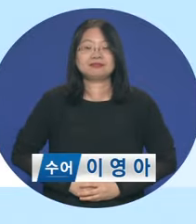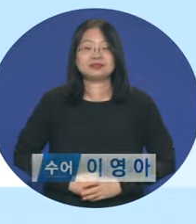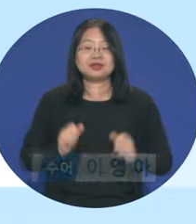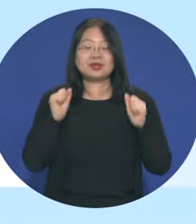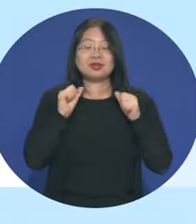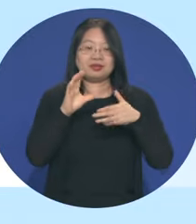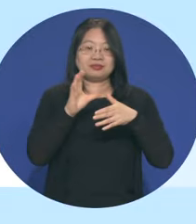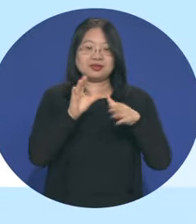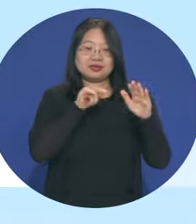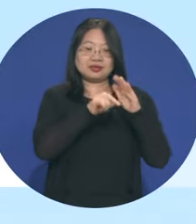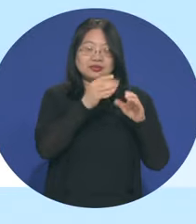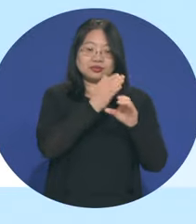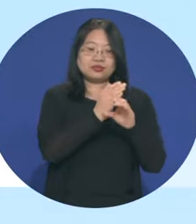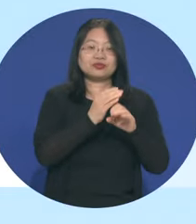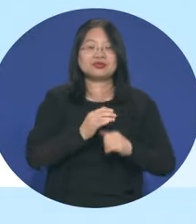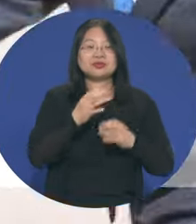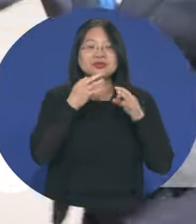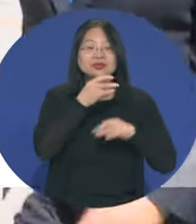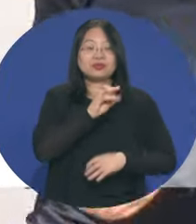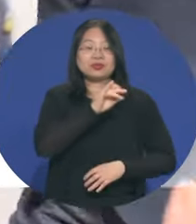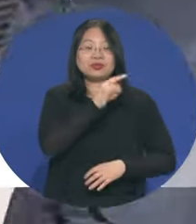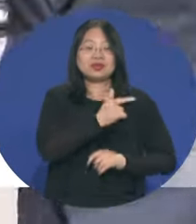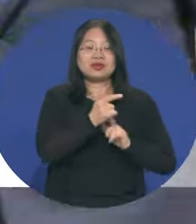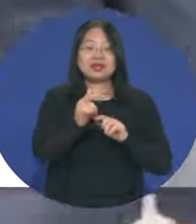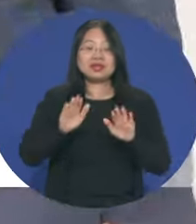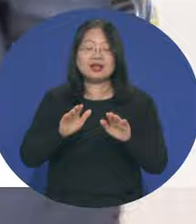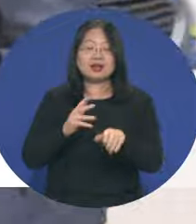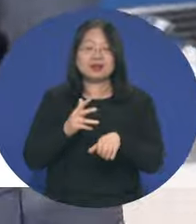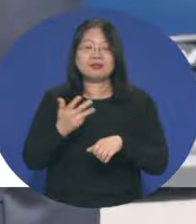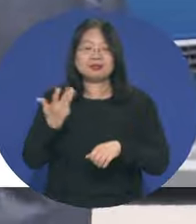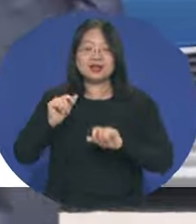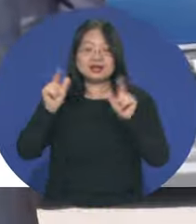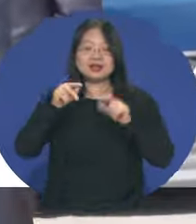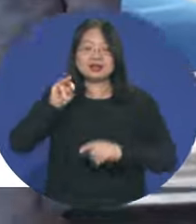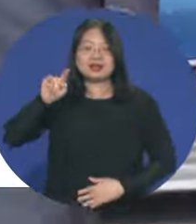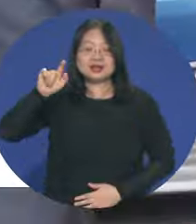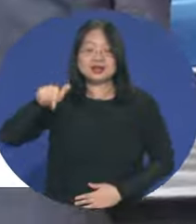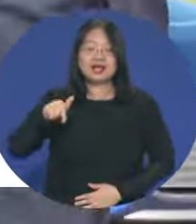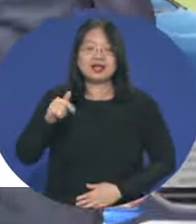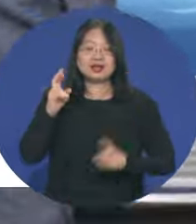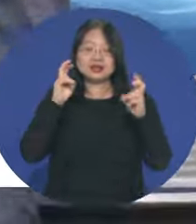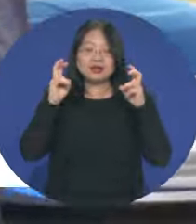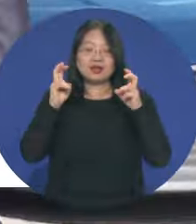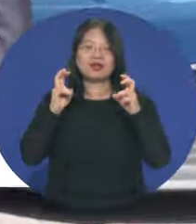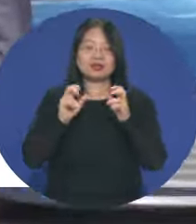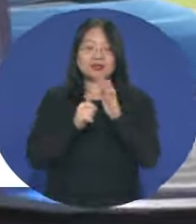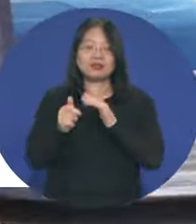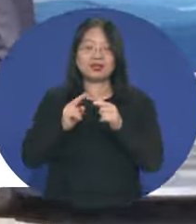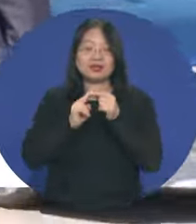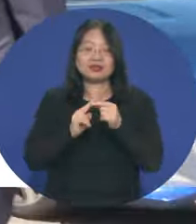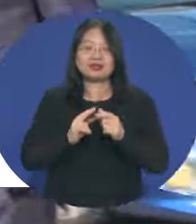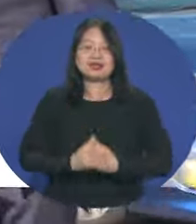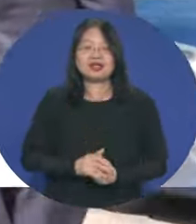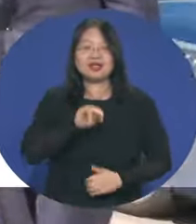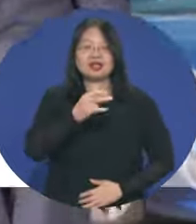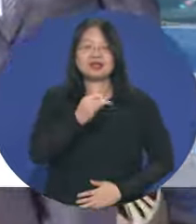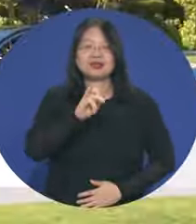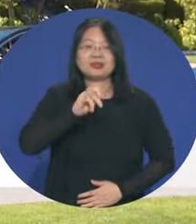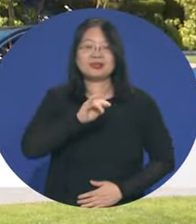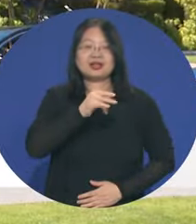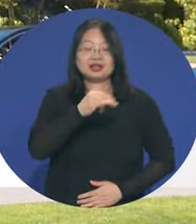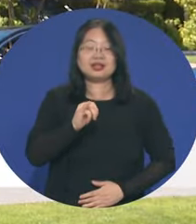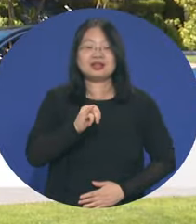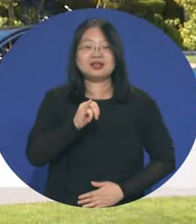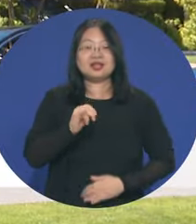북미 지역을 방문 중인 김동연 지사가 현재 시각 8일 도내 새싹 기업 대표와 함께 실리콘밸리 유니콘 기업인 BGAI를